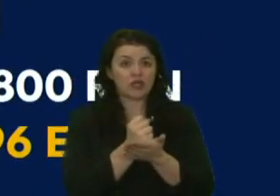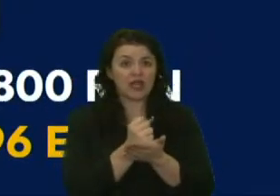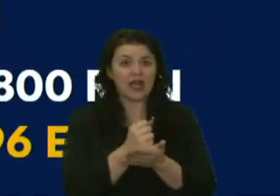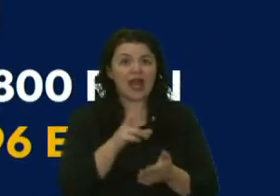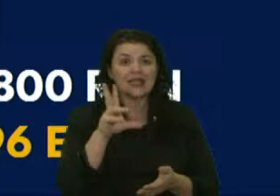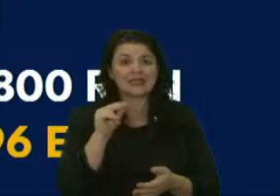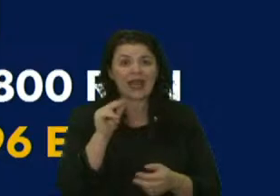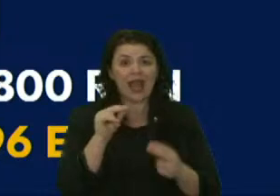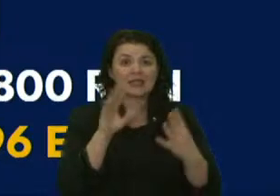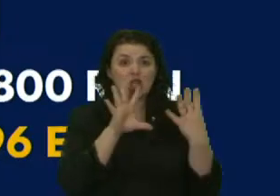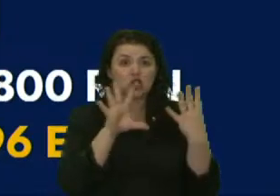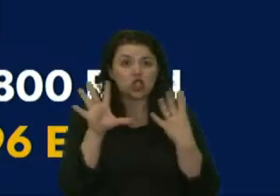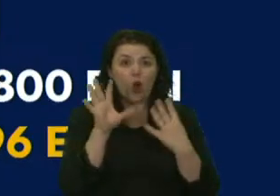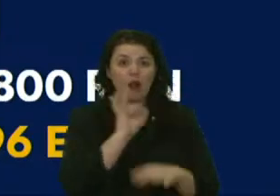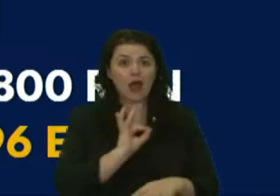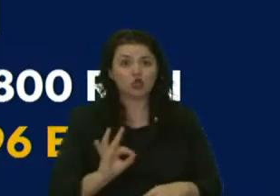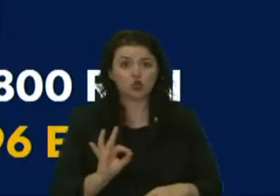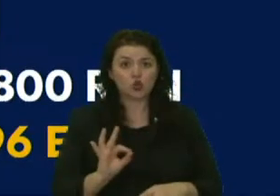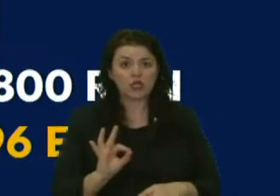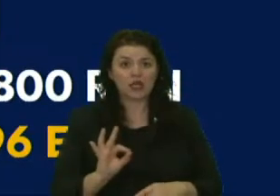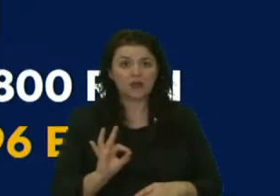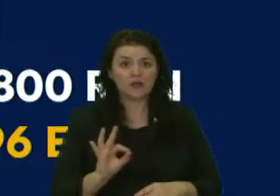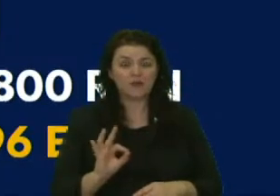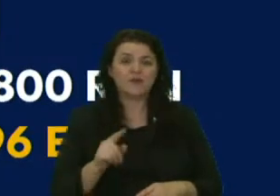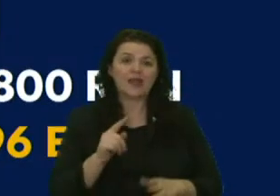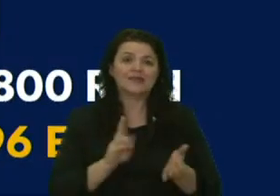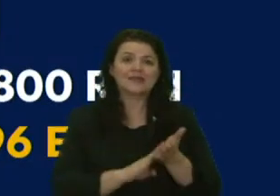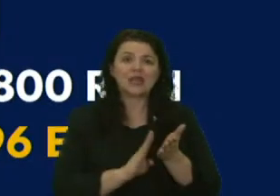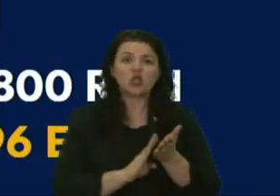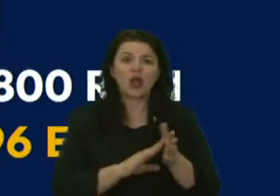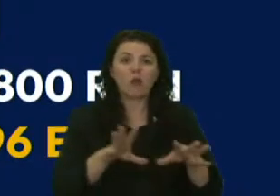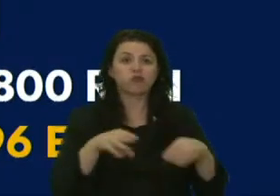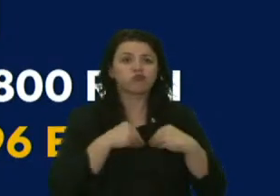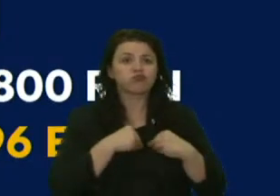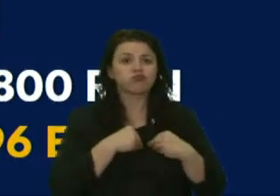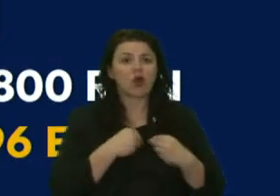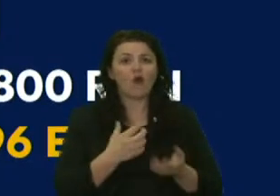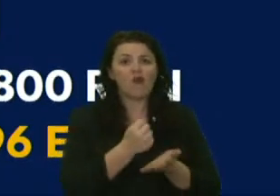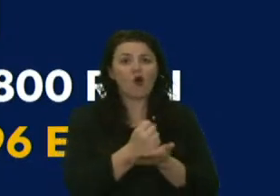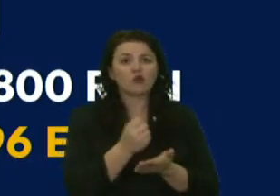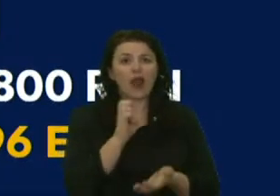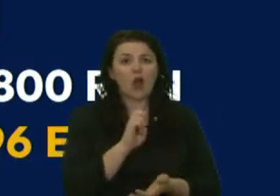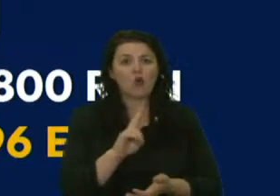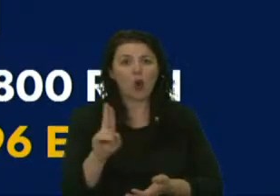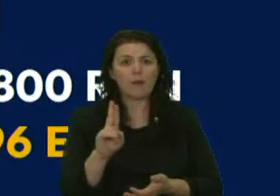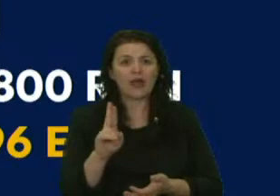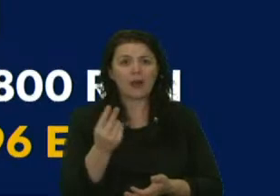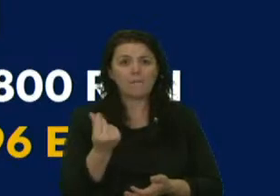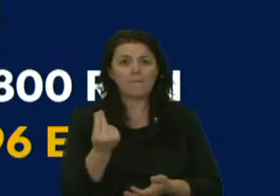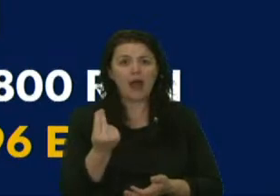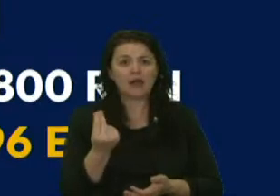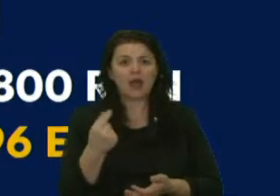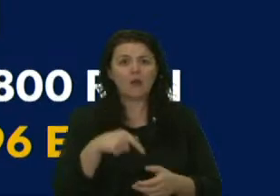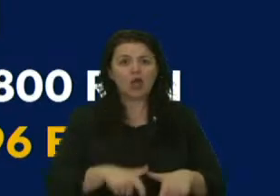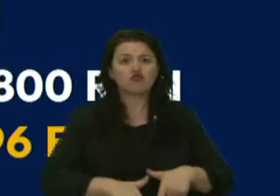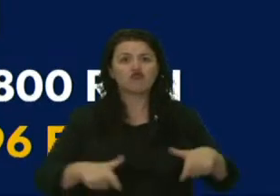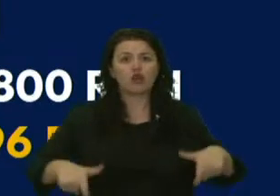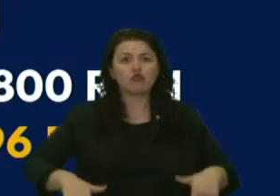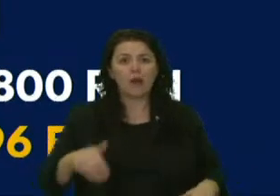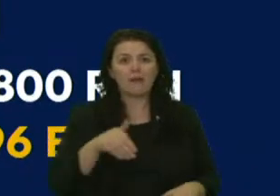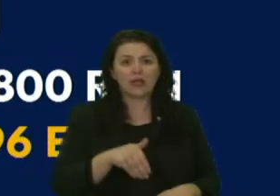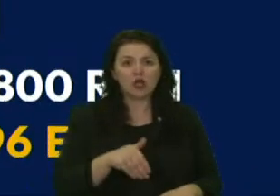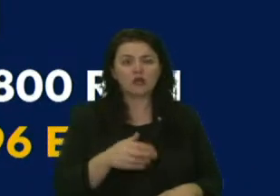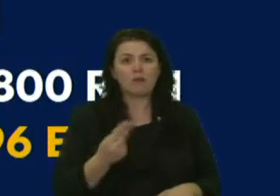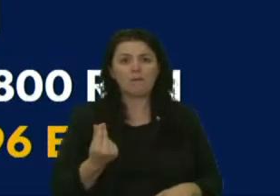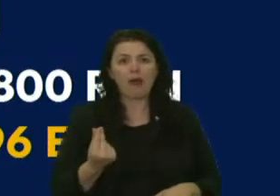de 39% Evident ea se datorează absorbției fondurilor Fondurilor Europene banii care vin pentru centura metropolitană banii